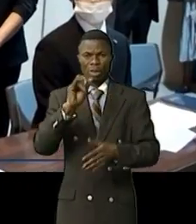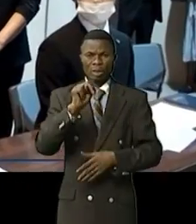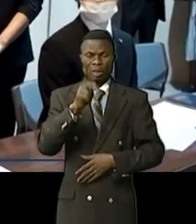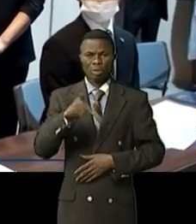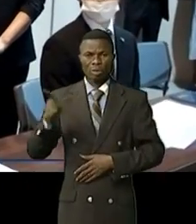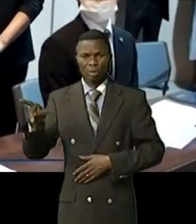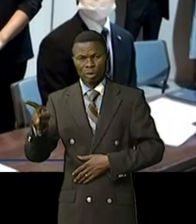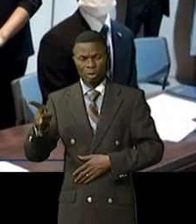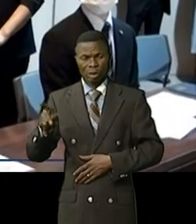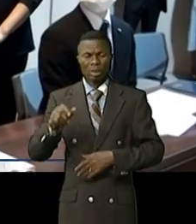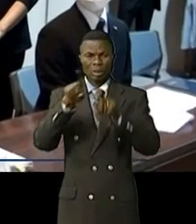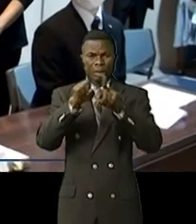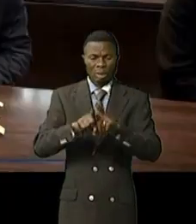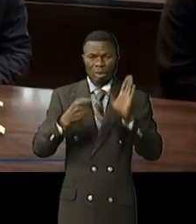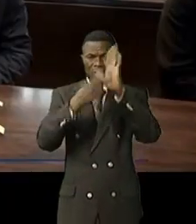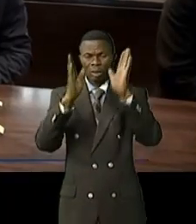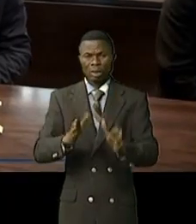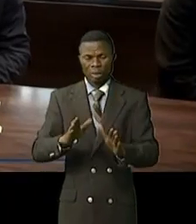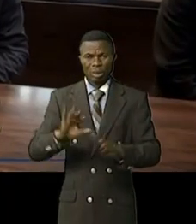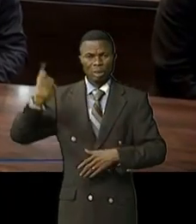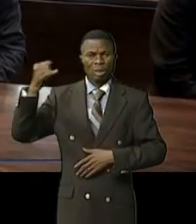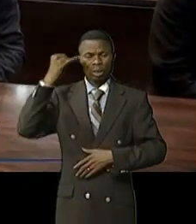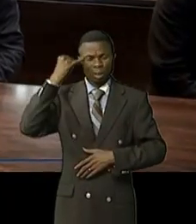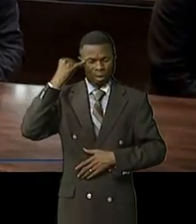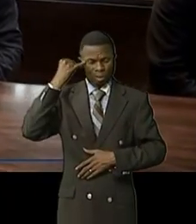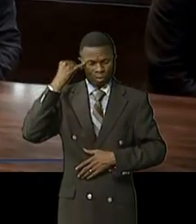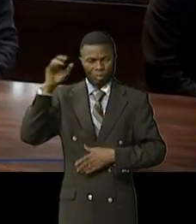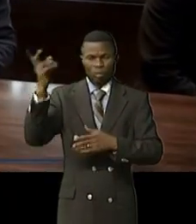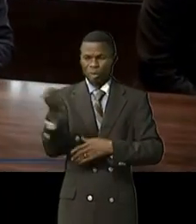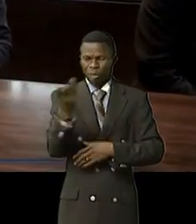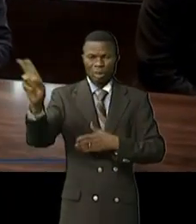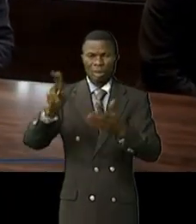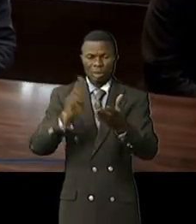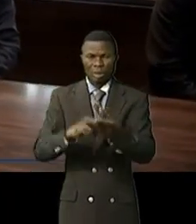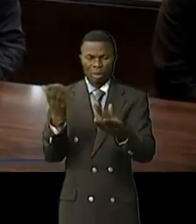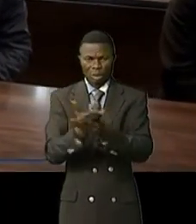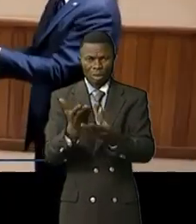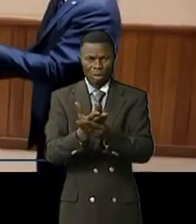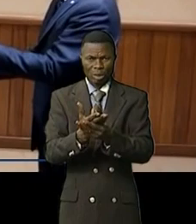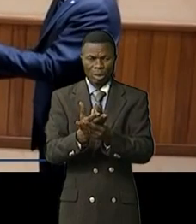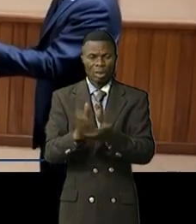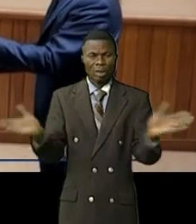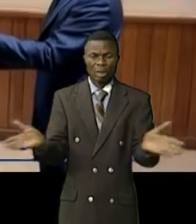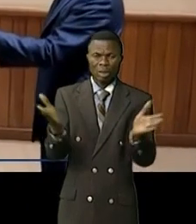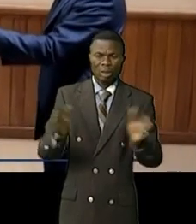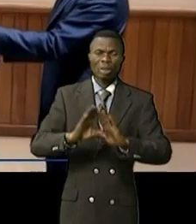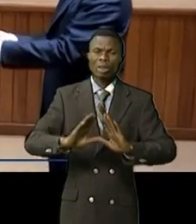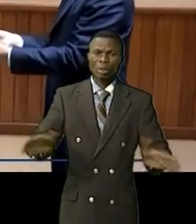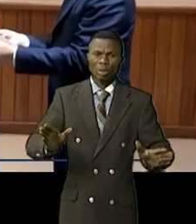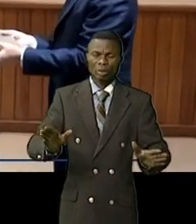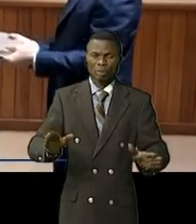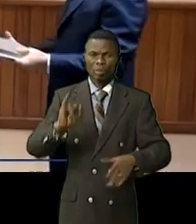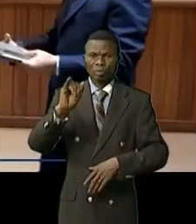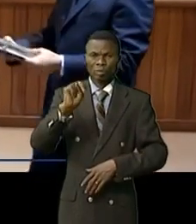et Kazuna Oshibata, représentant résident de la JICA, ont signé le procès verbal sur le procès de renforcement de capacité de